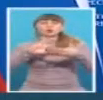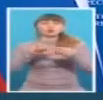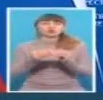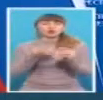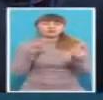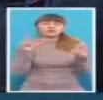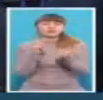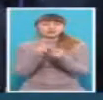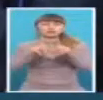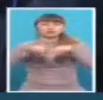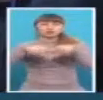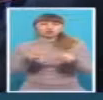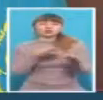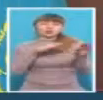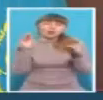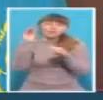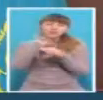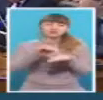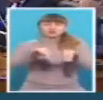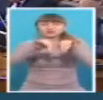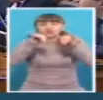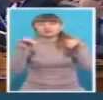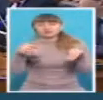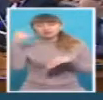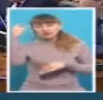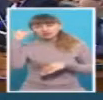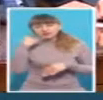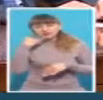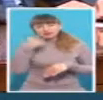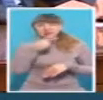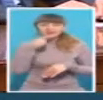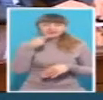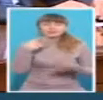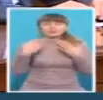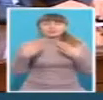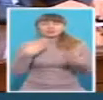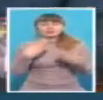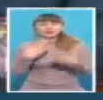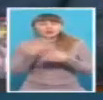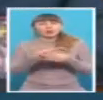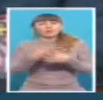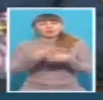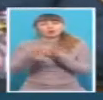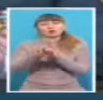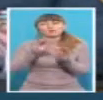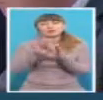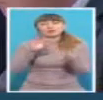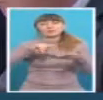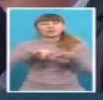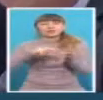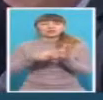арасындағы сауда айналымы 11,3 миллиард доллар. Бұл жолғы келіссөздер осы ынтымақтастықтың қарқынды дами түсуіне сеп болуы